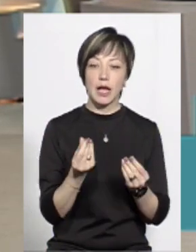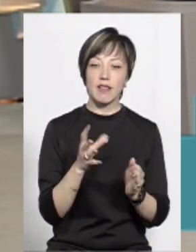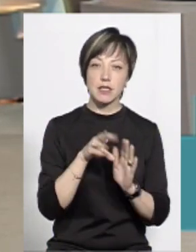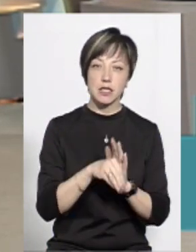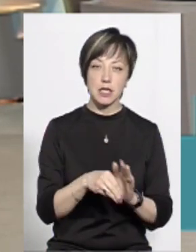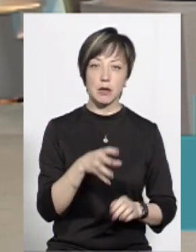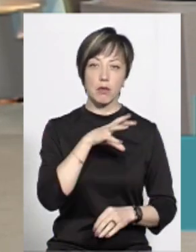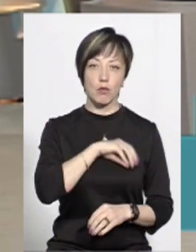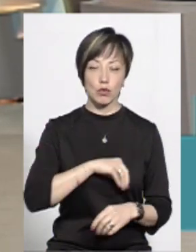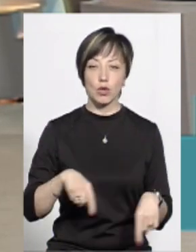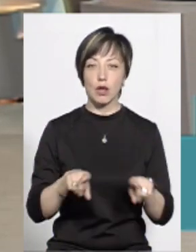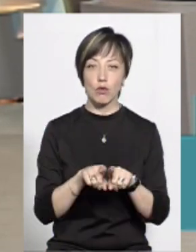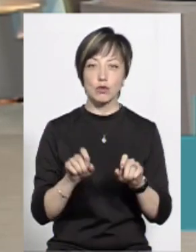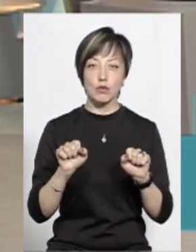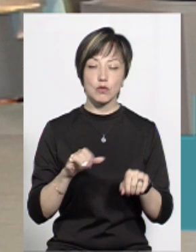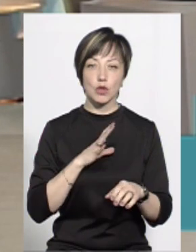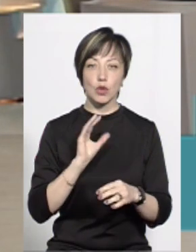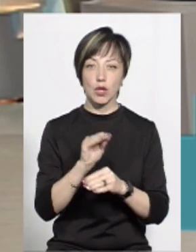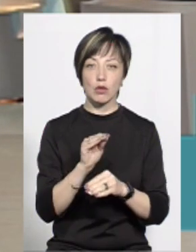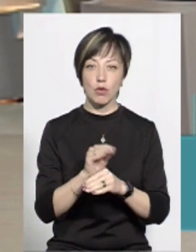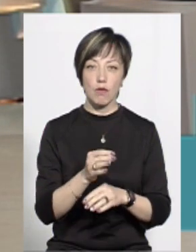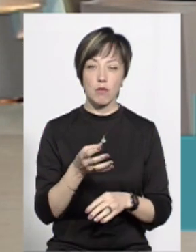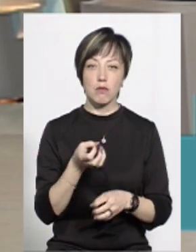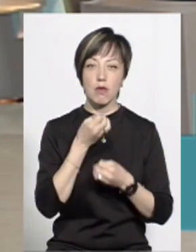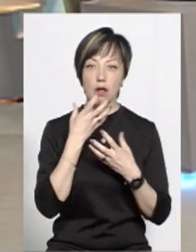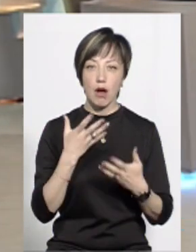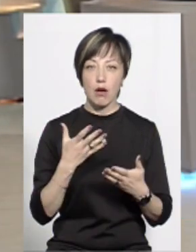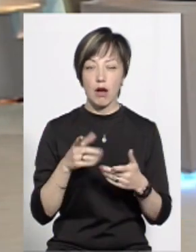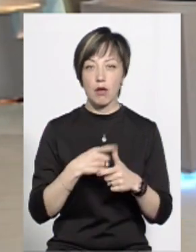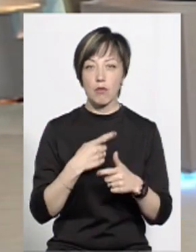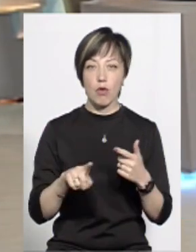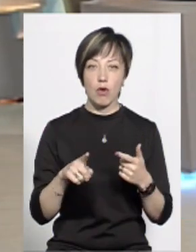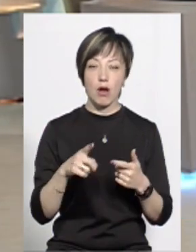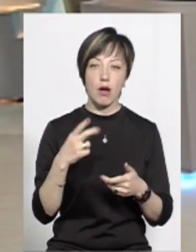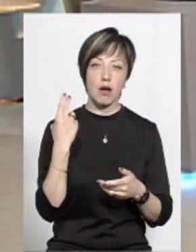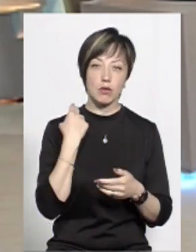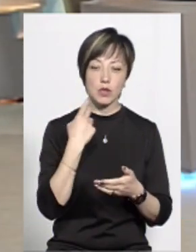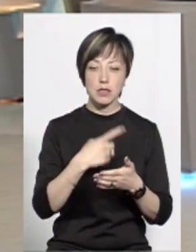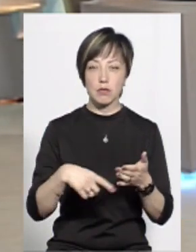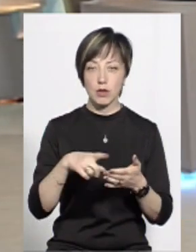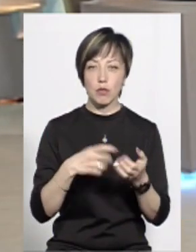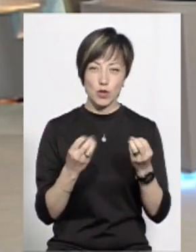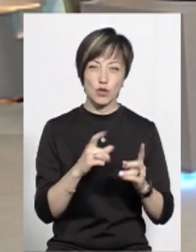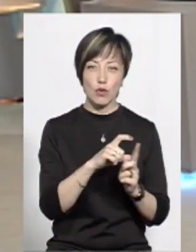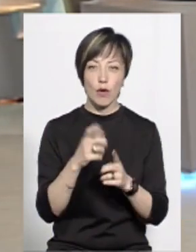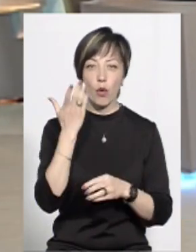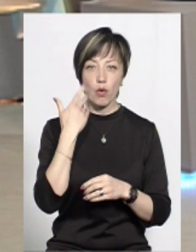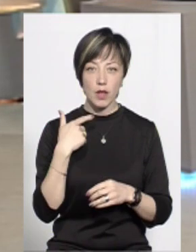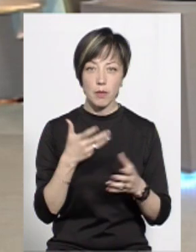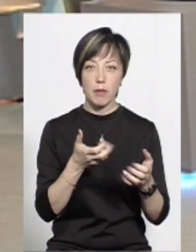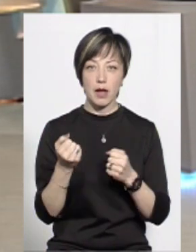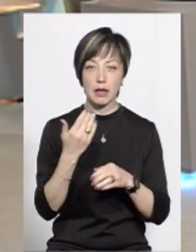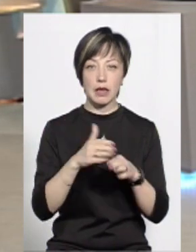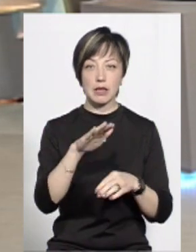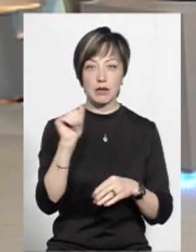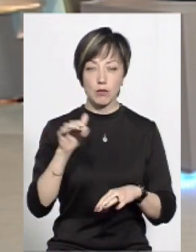інвестиційний прибуток, також це може бути додаткове благо, тобто списана кредиторська заборгованість. Простими словами, коли ми